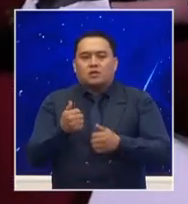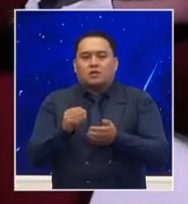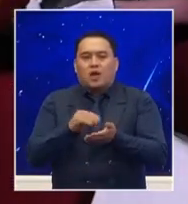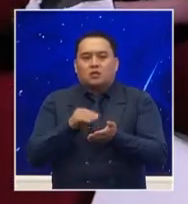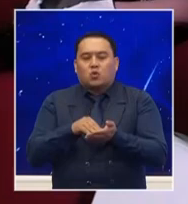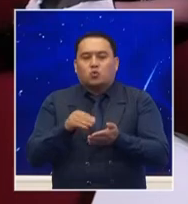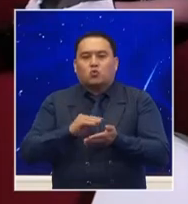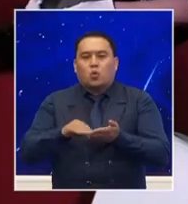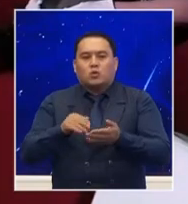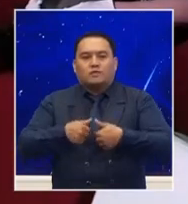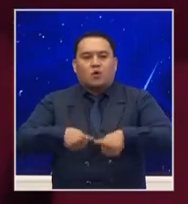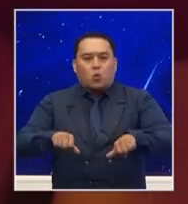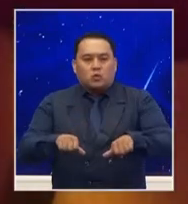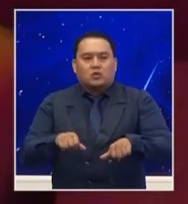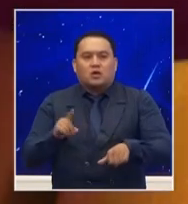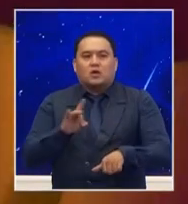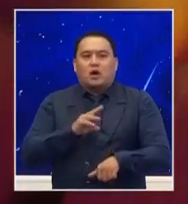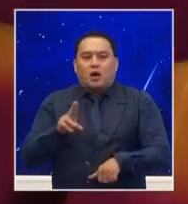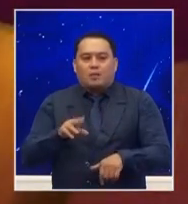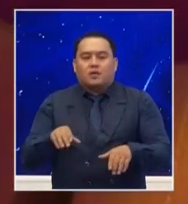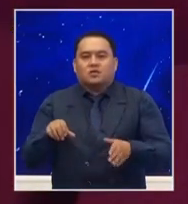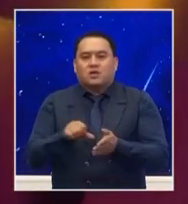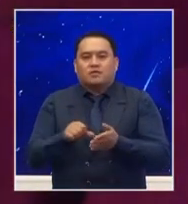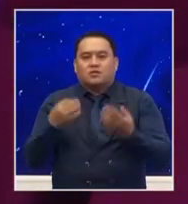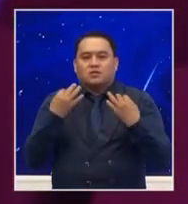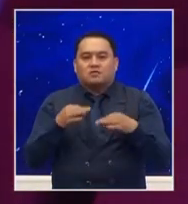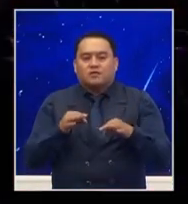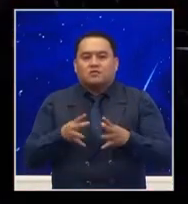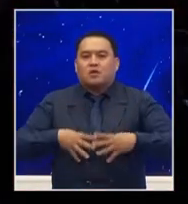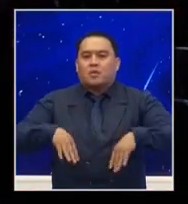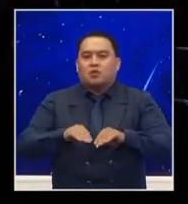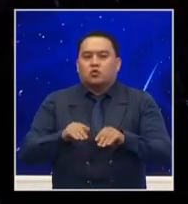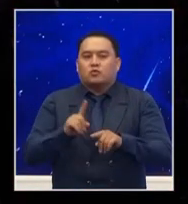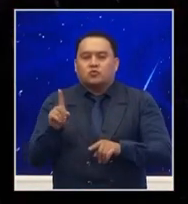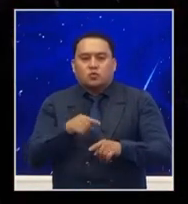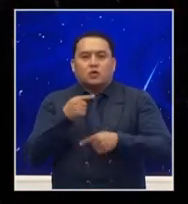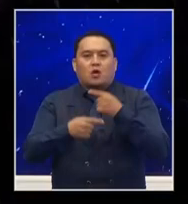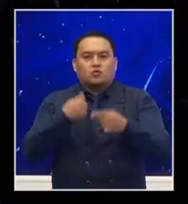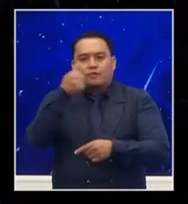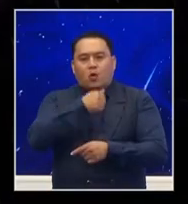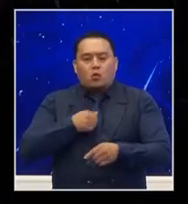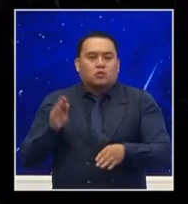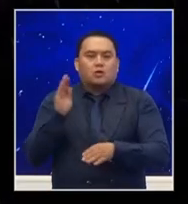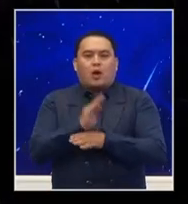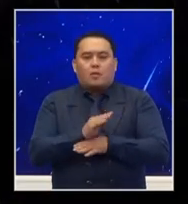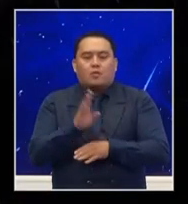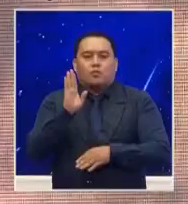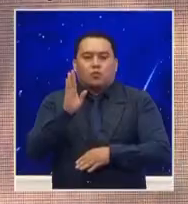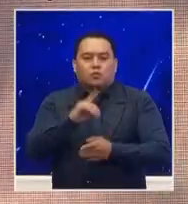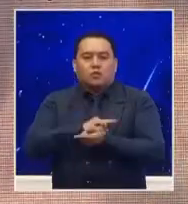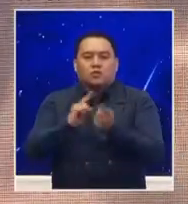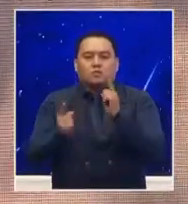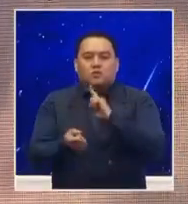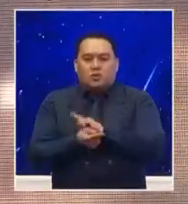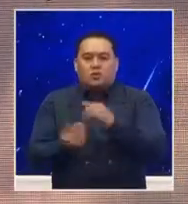Оценивали журналистов, авторитетные журналисты республики и представители независимых СМИ. Дополним, в следующем году престижная премия «Самгау» претерпит